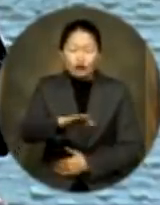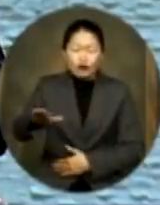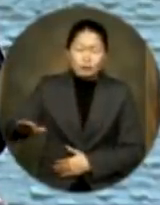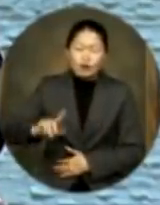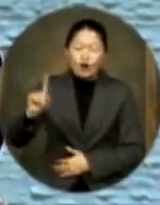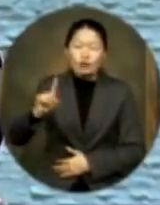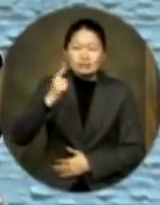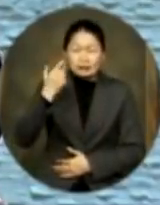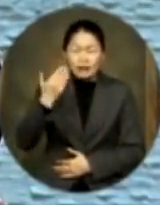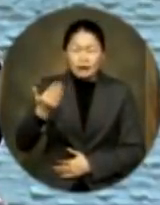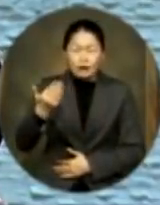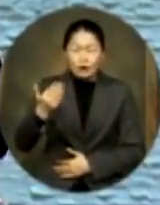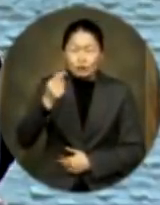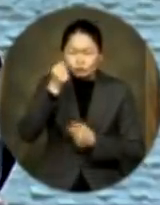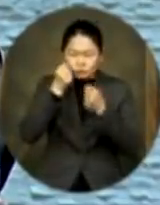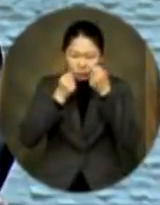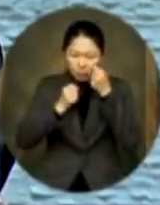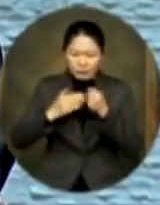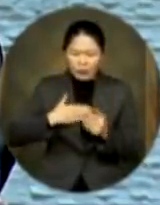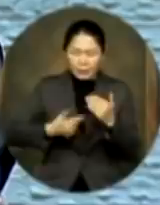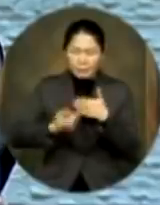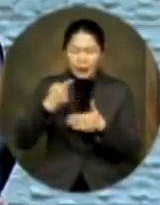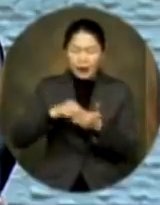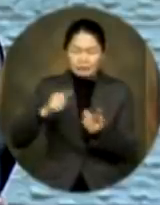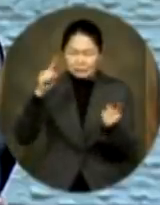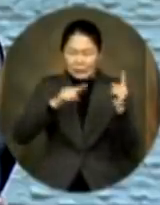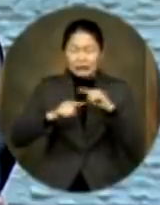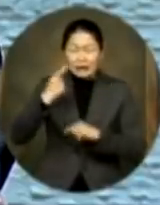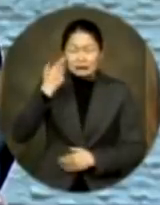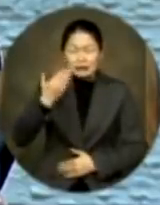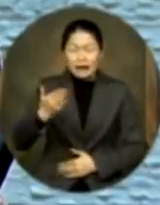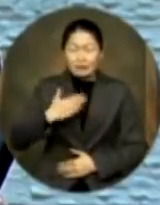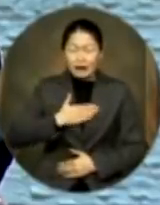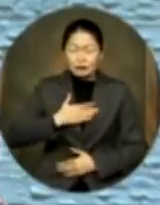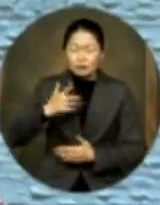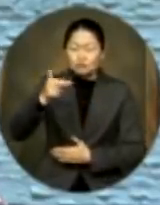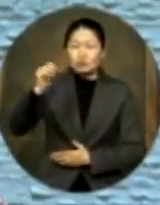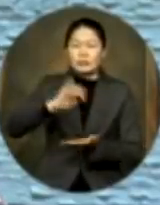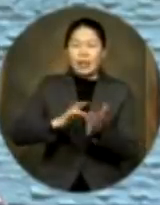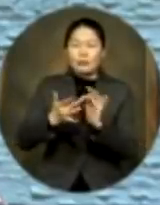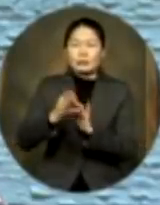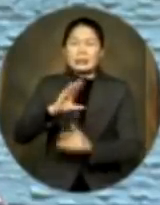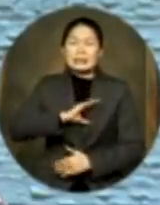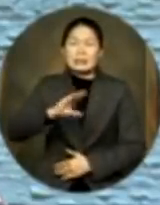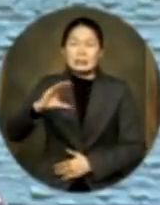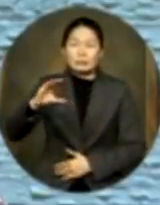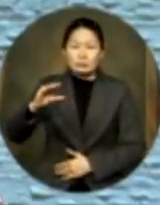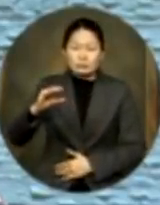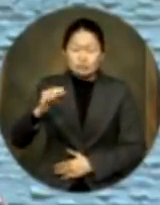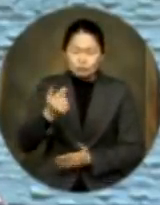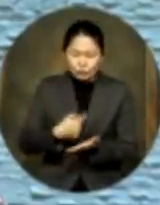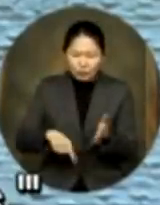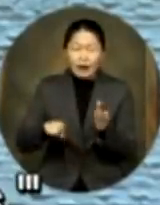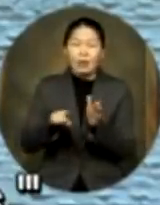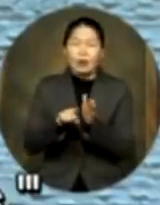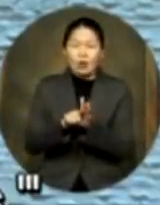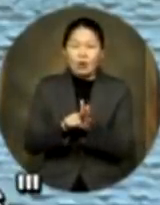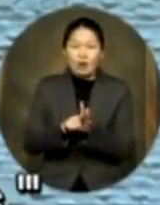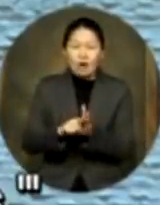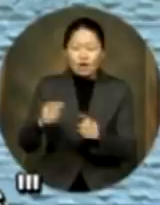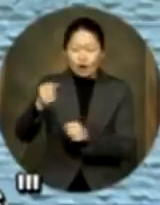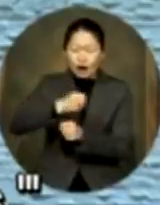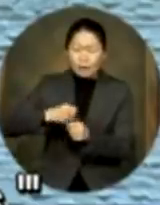어찌하여 울어 내 마음을 상하게 하느냐 나는 주 예수의 이름을 위하여 결박 당할 뿐 아니라